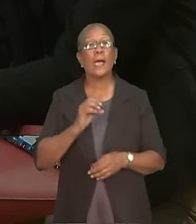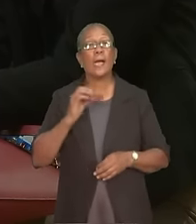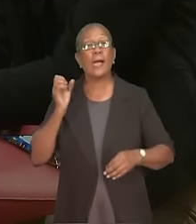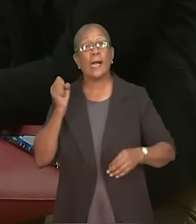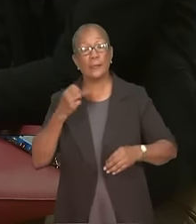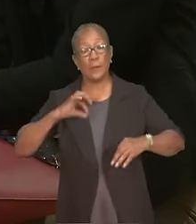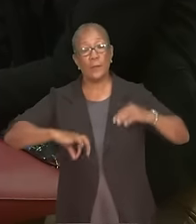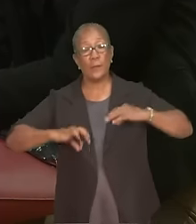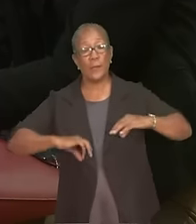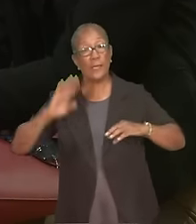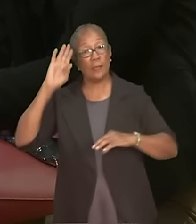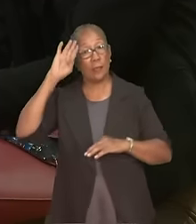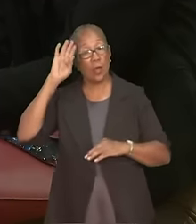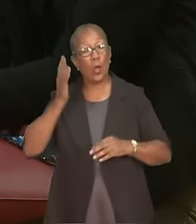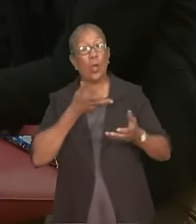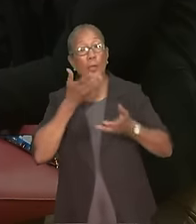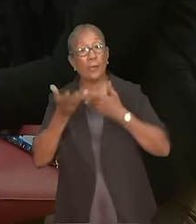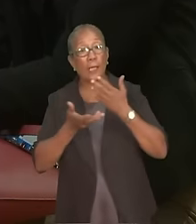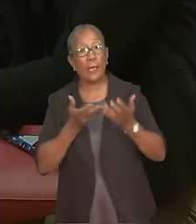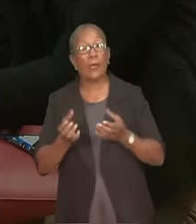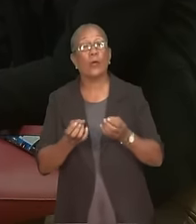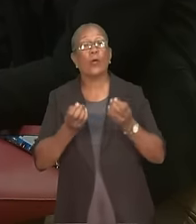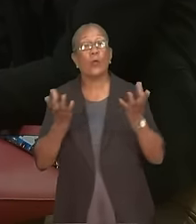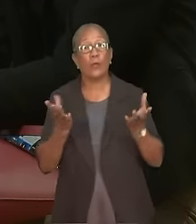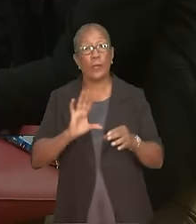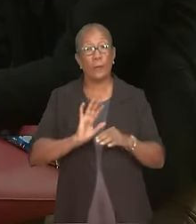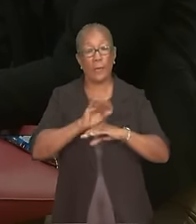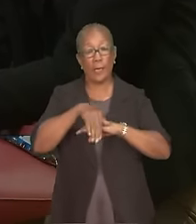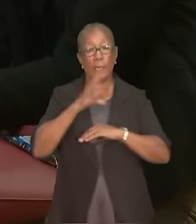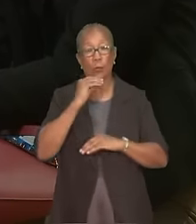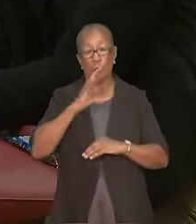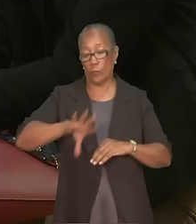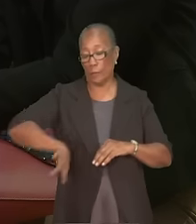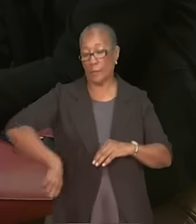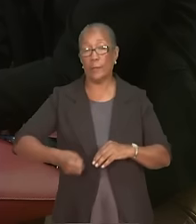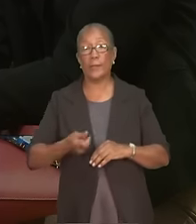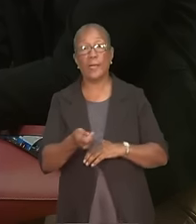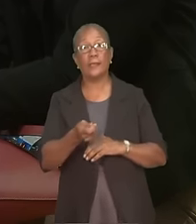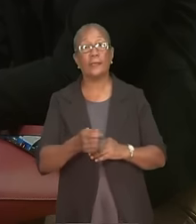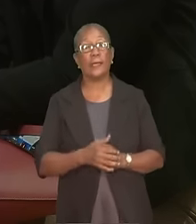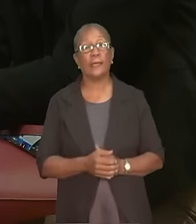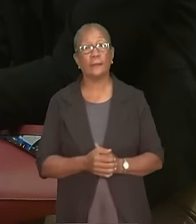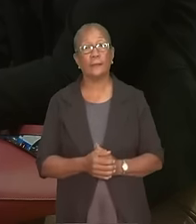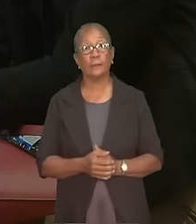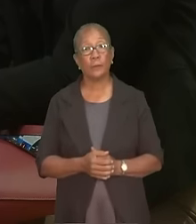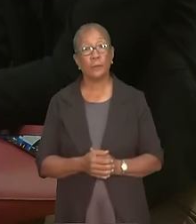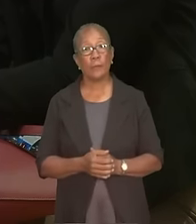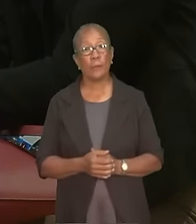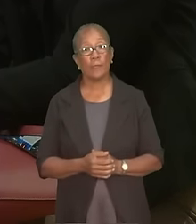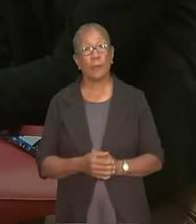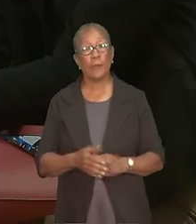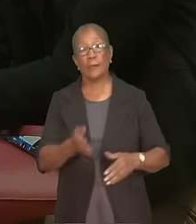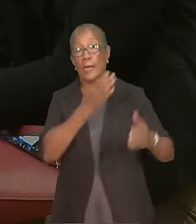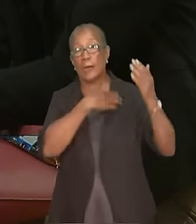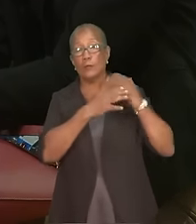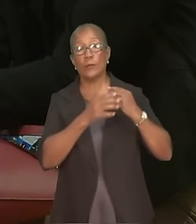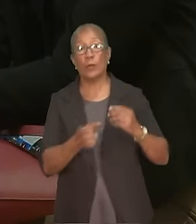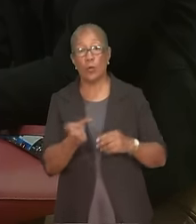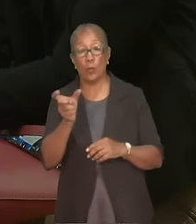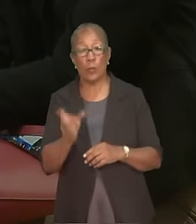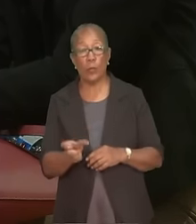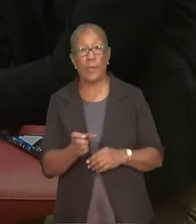met hoeveel aantallen of percentage de criminaliteit is gedaald? Ze geeft ook aan, in de afgelopen weken hebben wij het